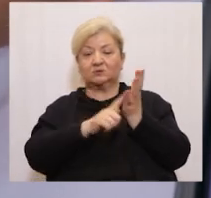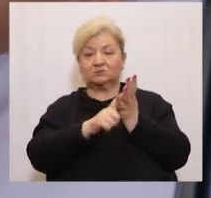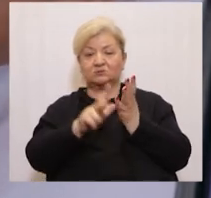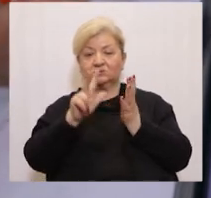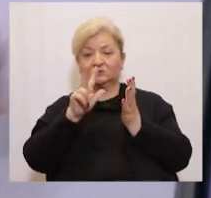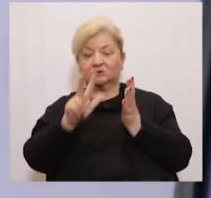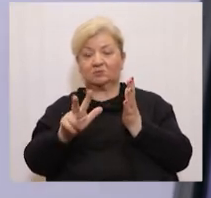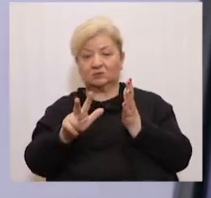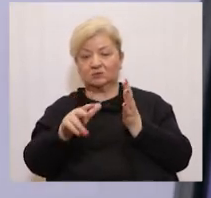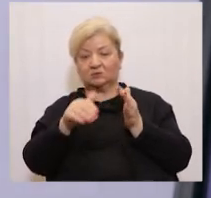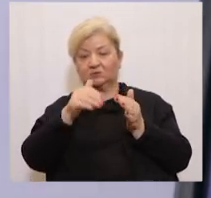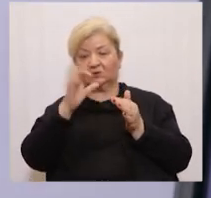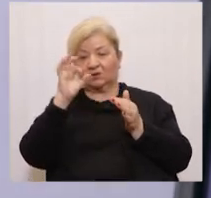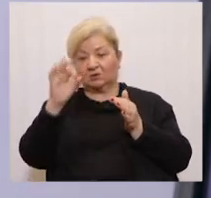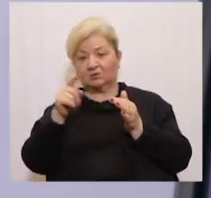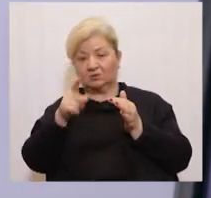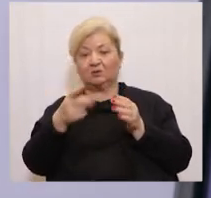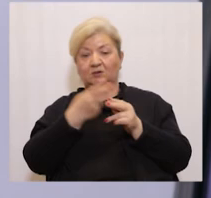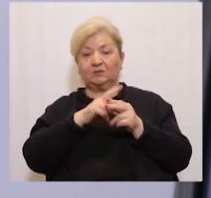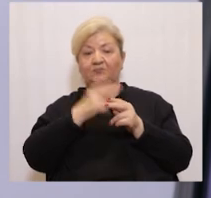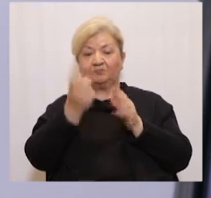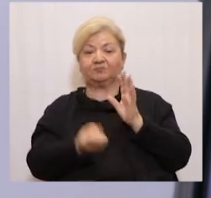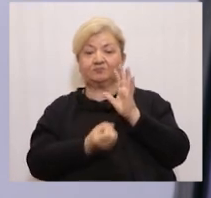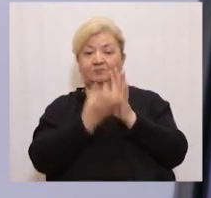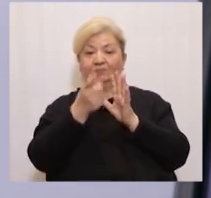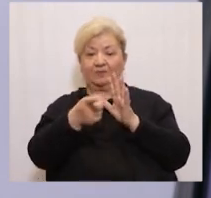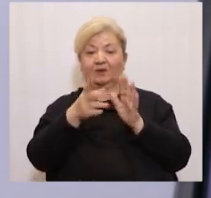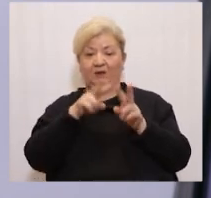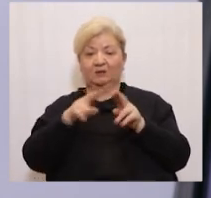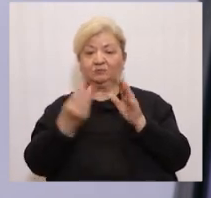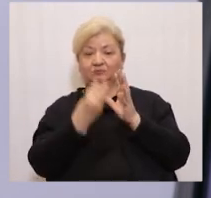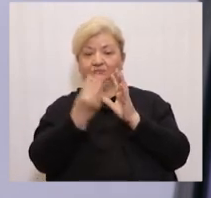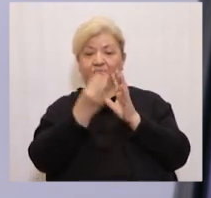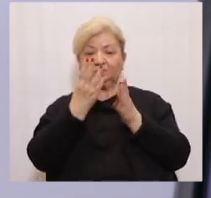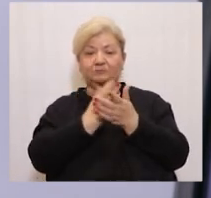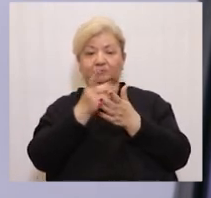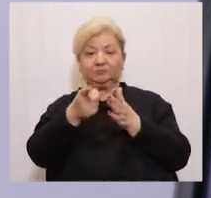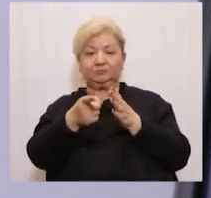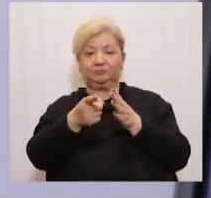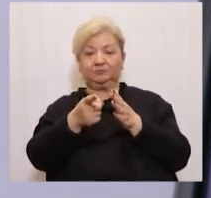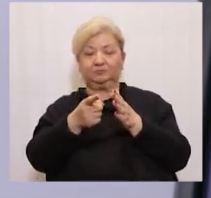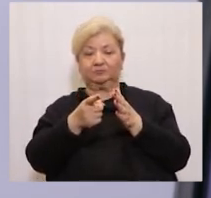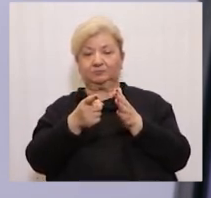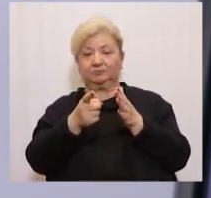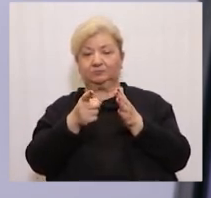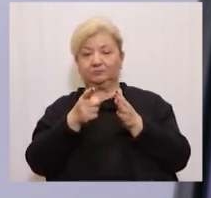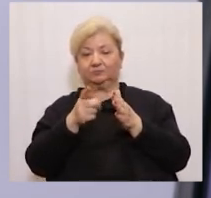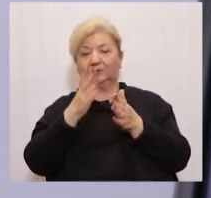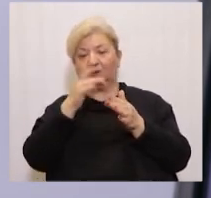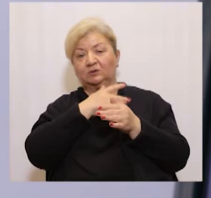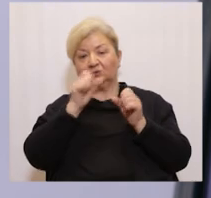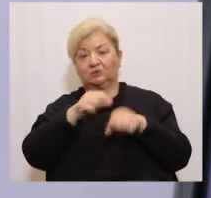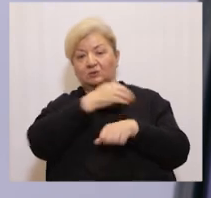273 გრადუსი ცელსიუსით, ხო? ანუ ალის ტემპერატურაც დაახლოებით ასეთია. შეგვიძლია დავუშვათ, რომ ჰაერის